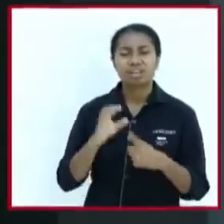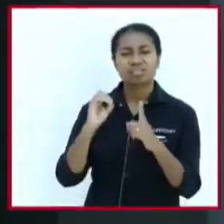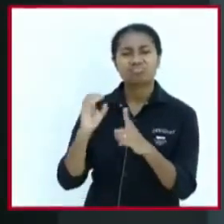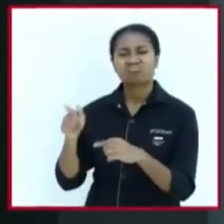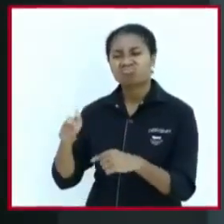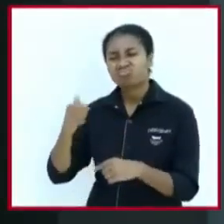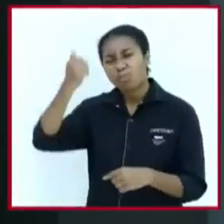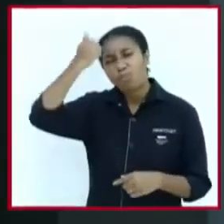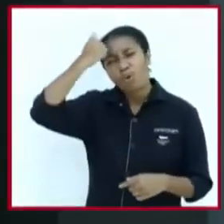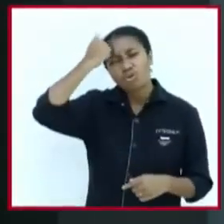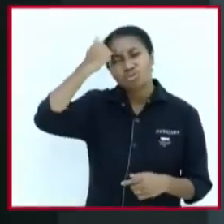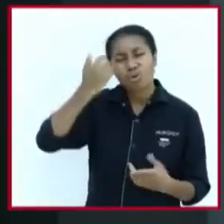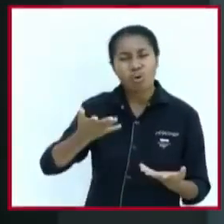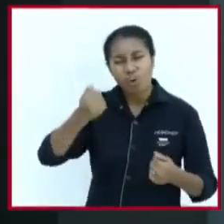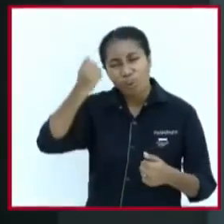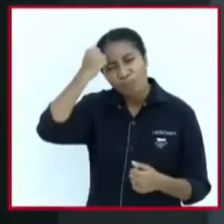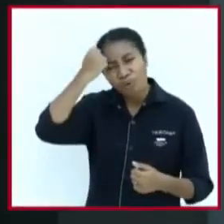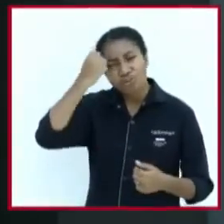kebodohan